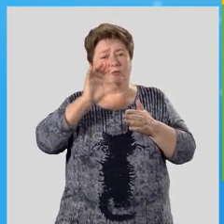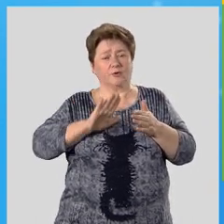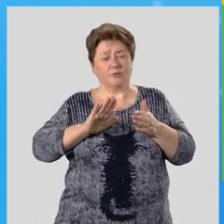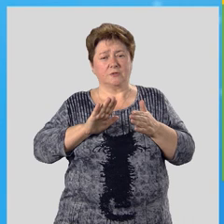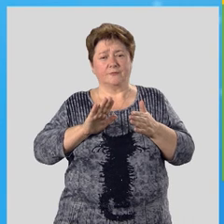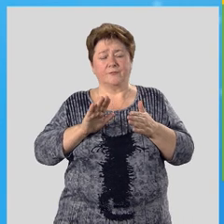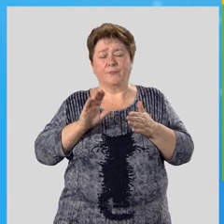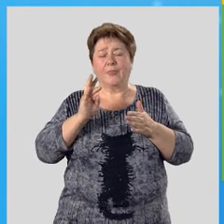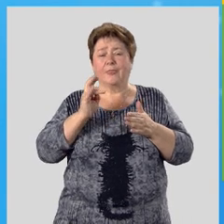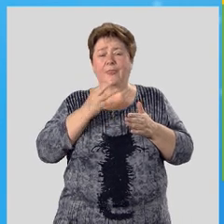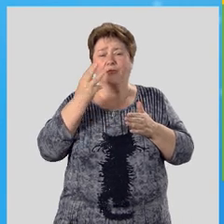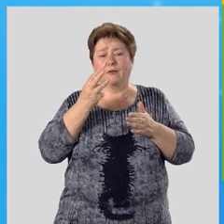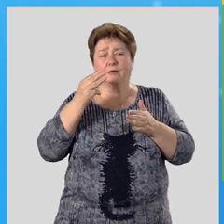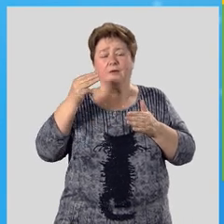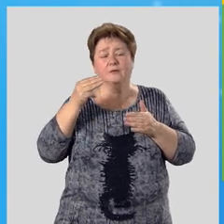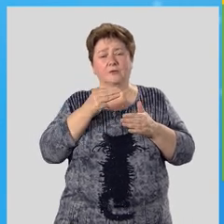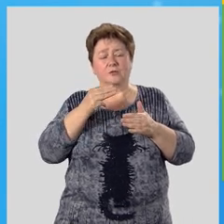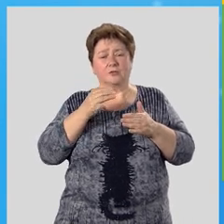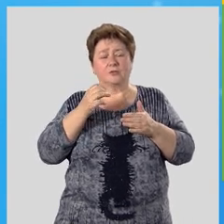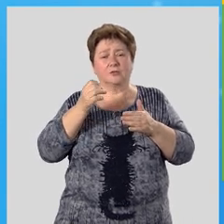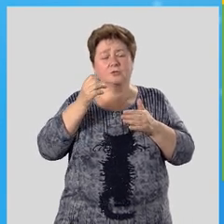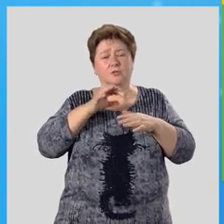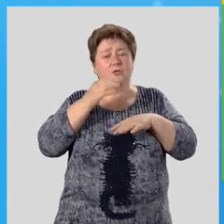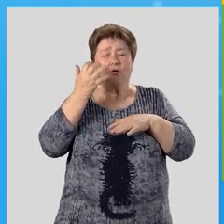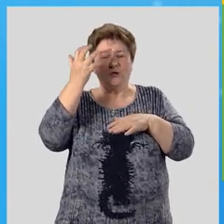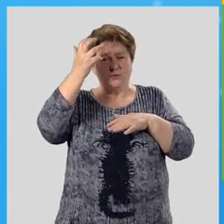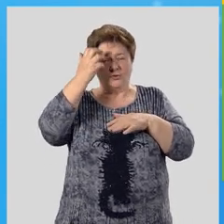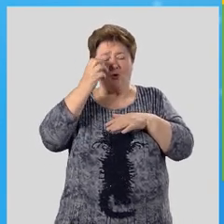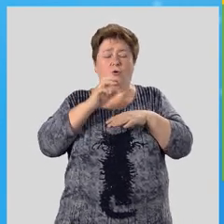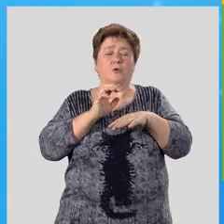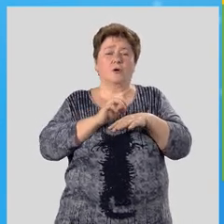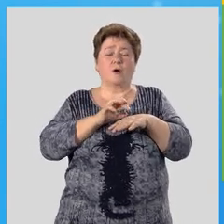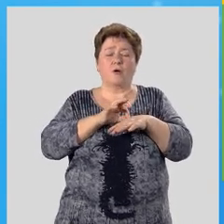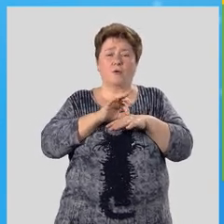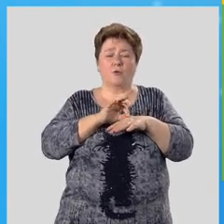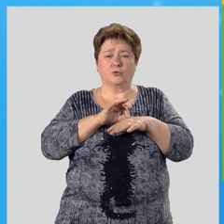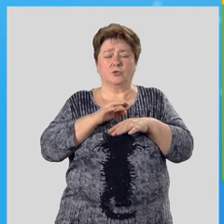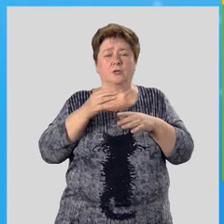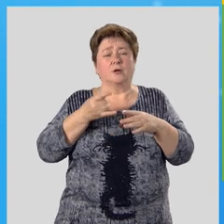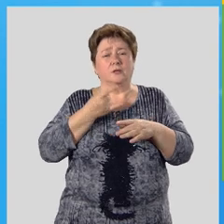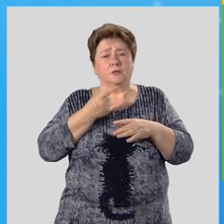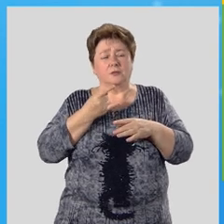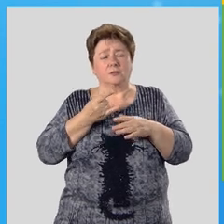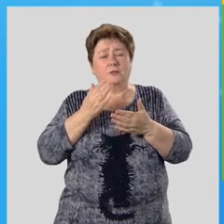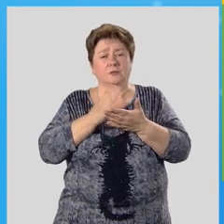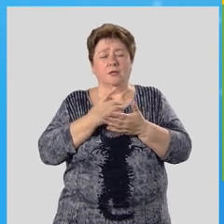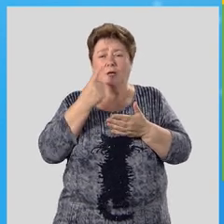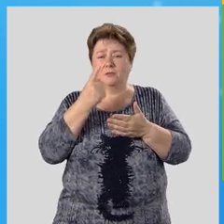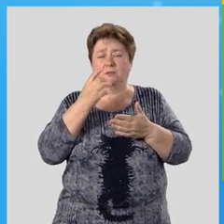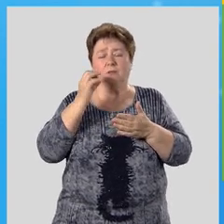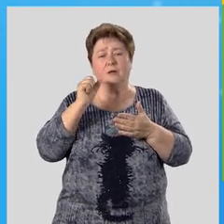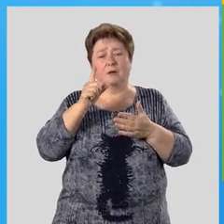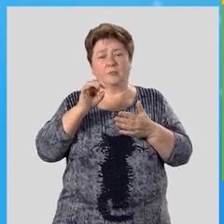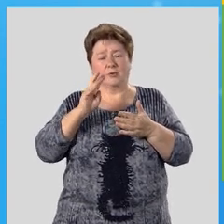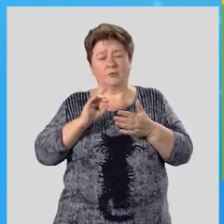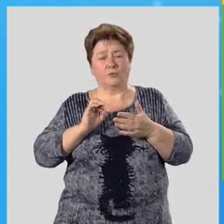европейцев. На 3000 чернокожих младенцев приходится один альбинос. Клинические